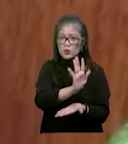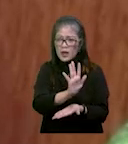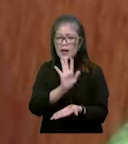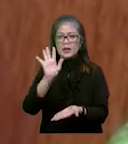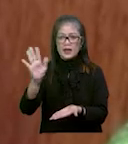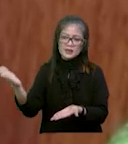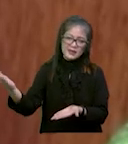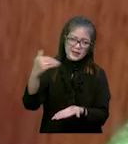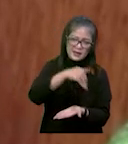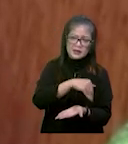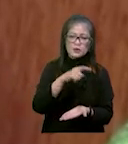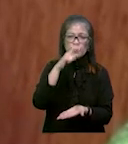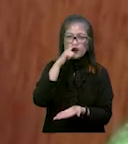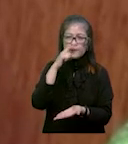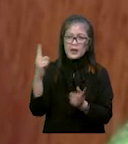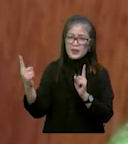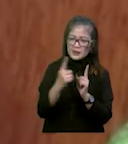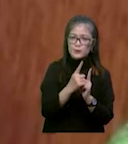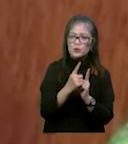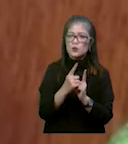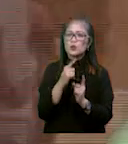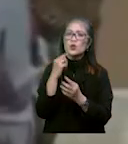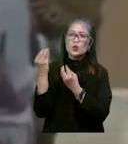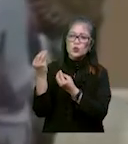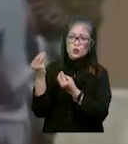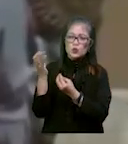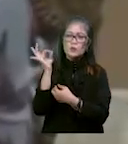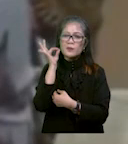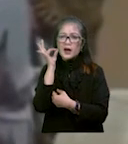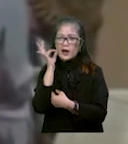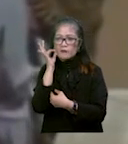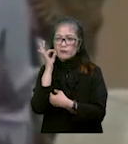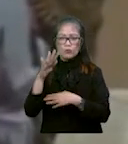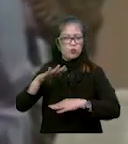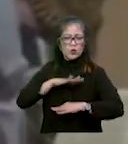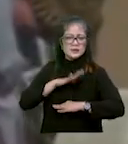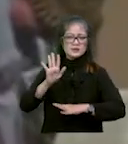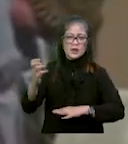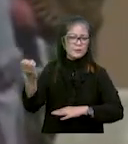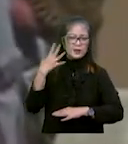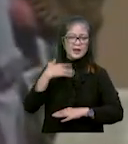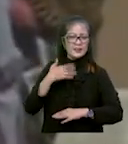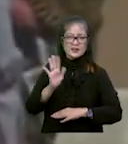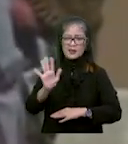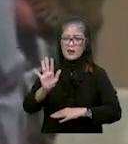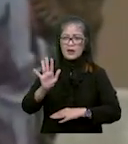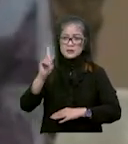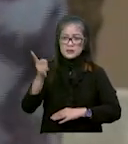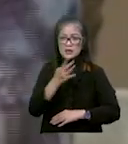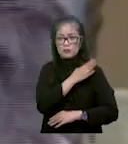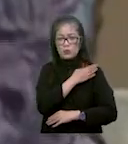nanti timnya Bapak ketemu dengan saya tak puas dengan jawaban tersebut lagi-lagi Muhammad adil